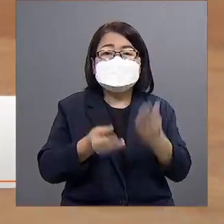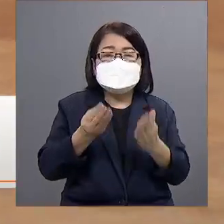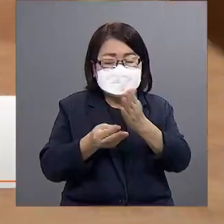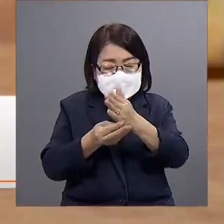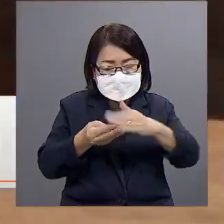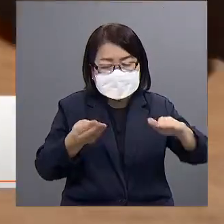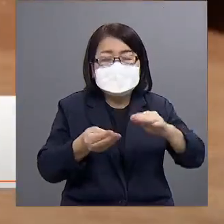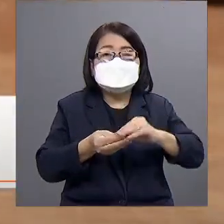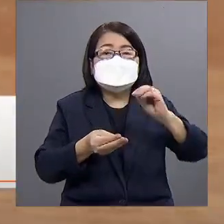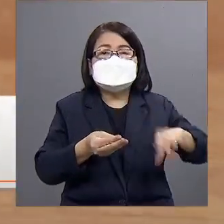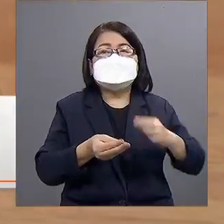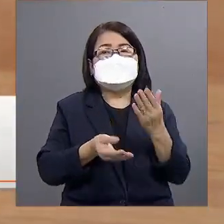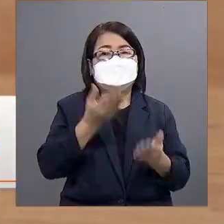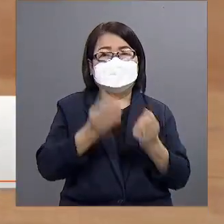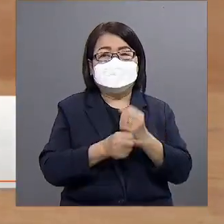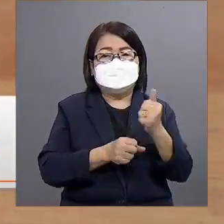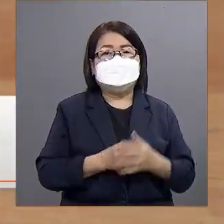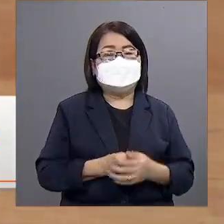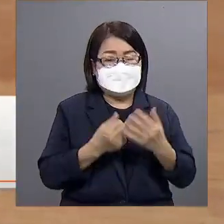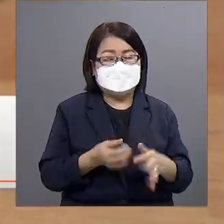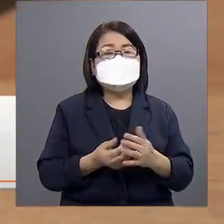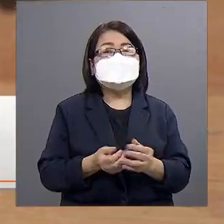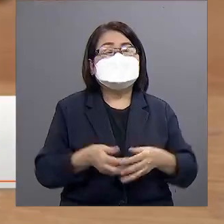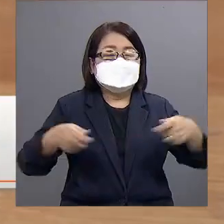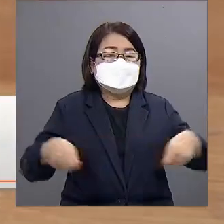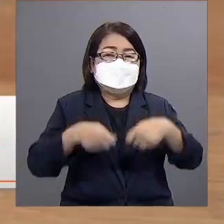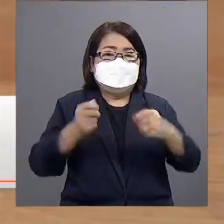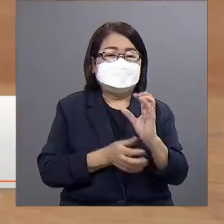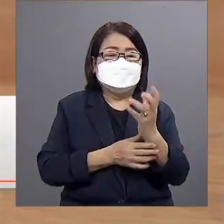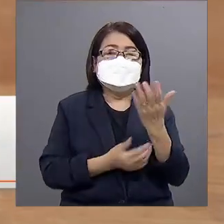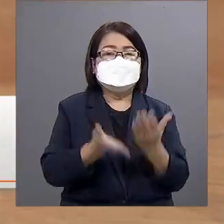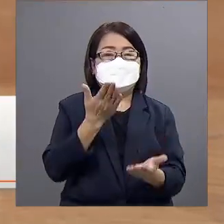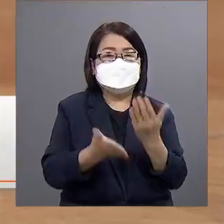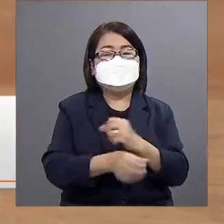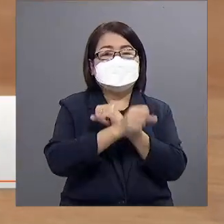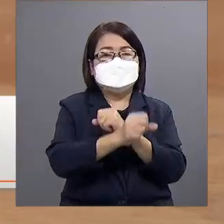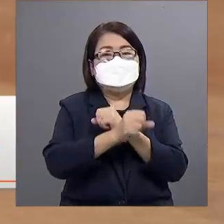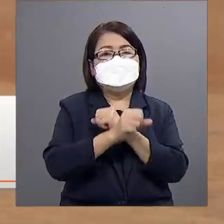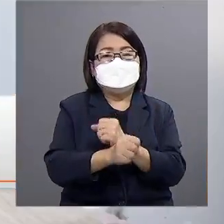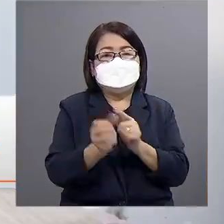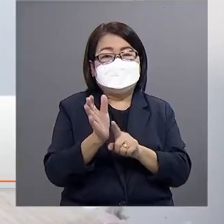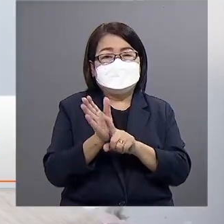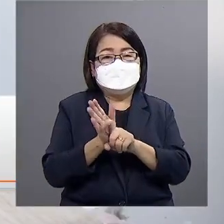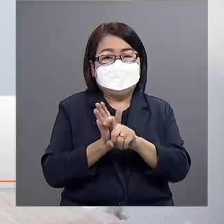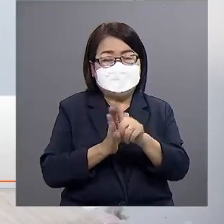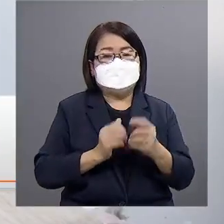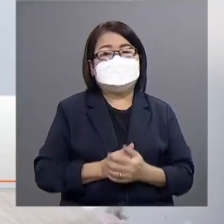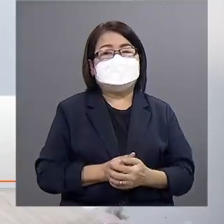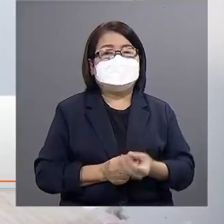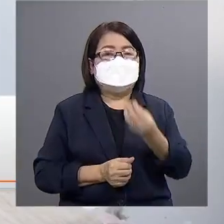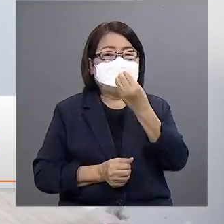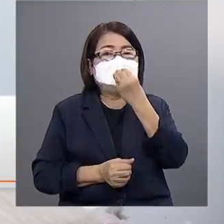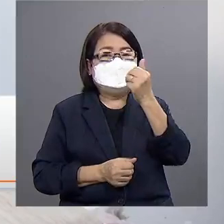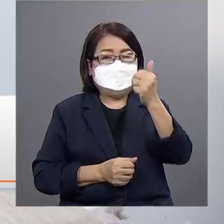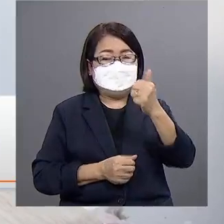ออกไปจากนั้นก็เอาไปปรุงสุกเพื่อที่จะลดการปนเปื้อนของจุลินทรีย์ก็สามารถนำมากินได้ตามปกติไม่ต้องห่ว